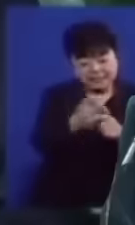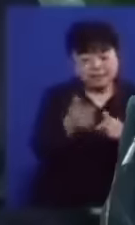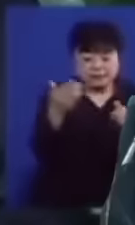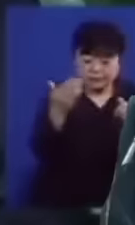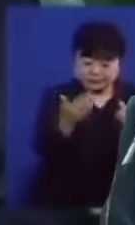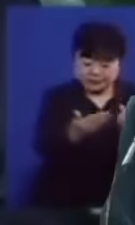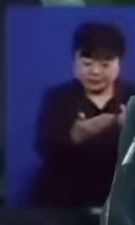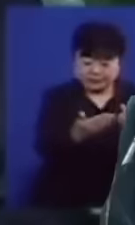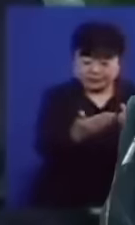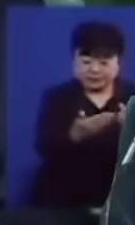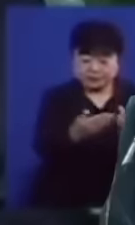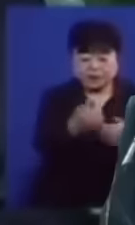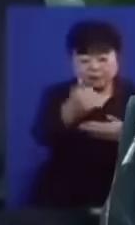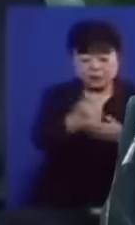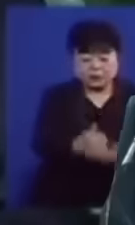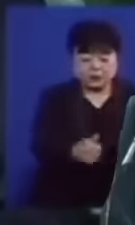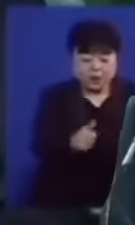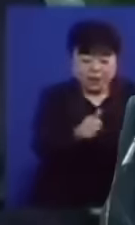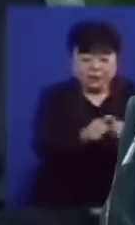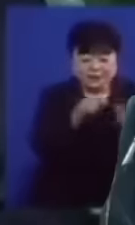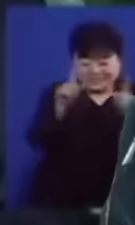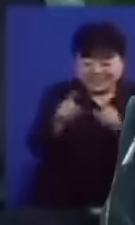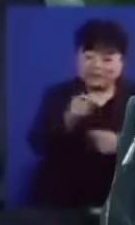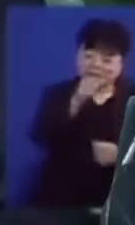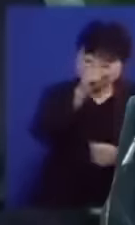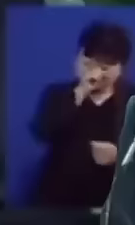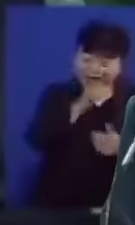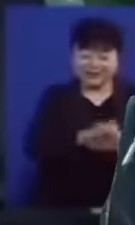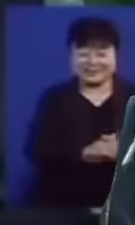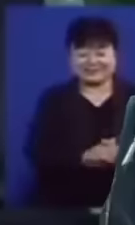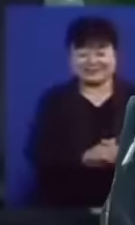예수님을 모시고 함께 살면 얼마나 좋습니까?